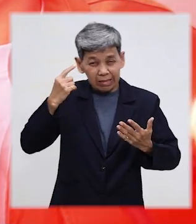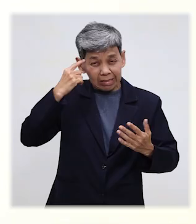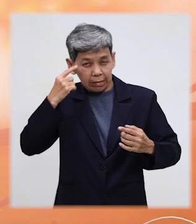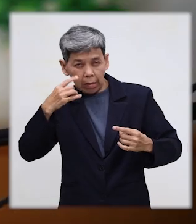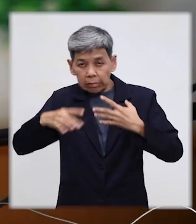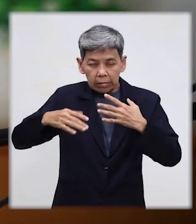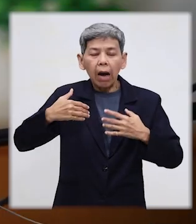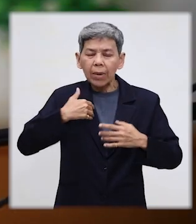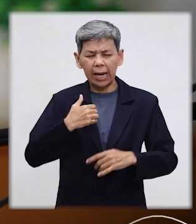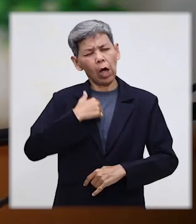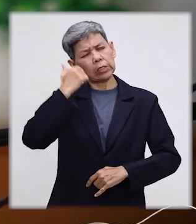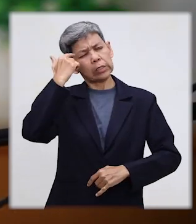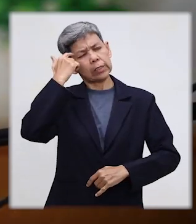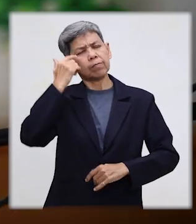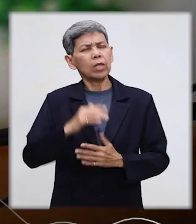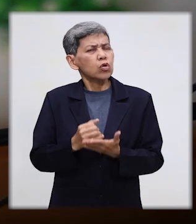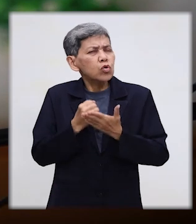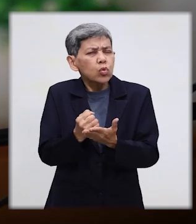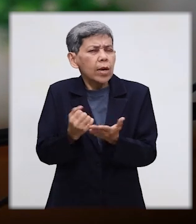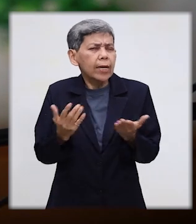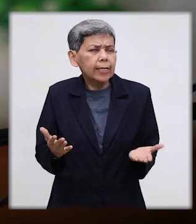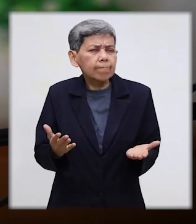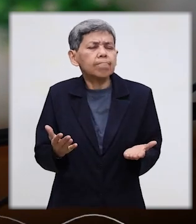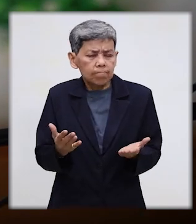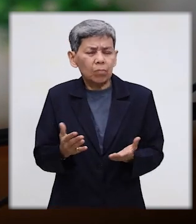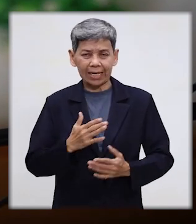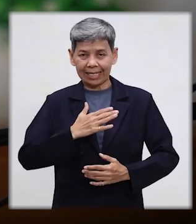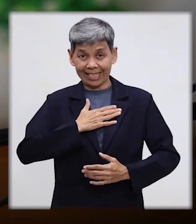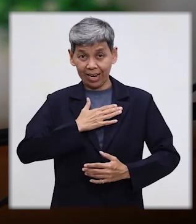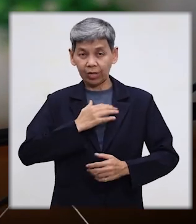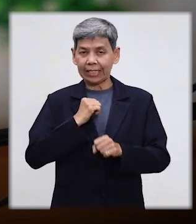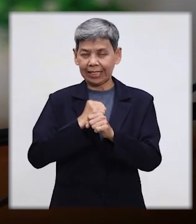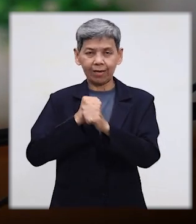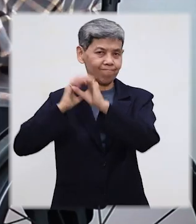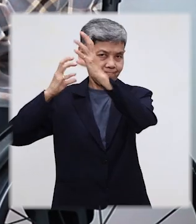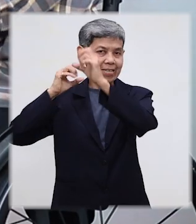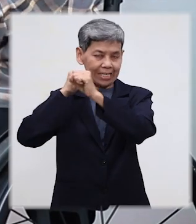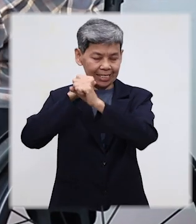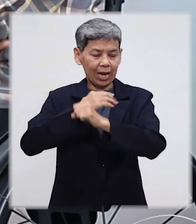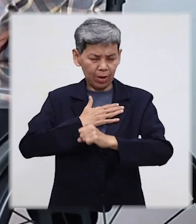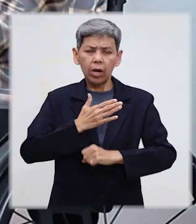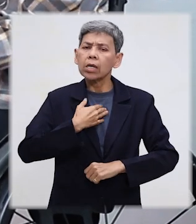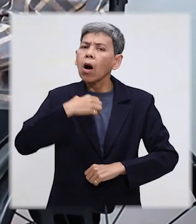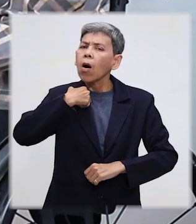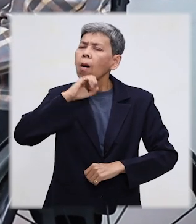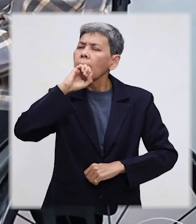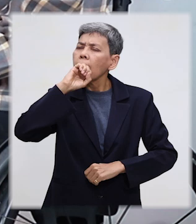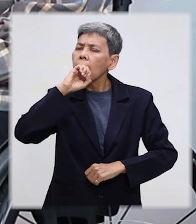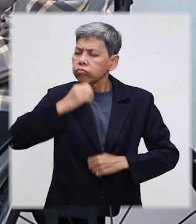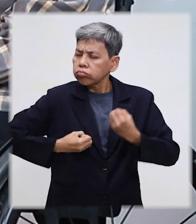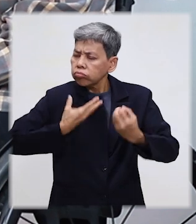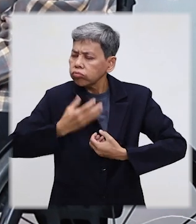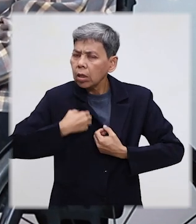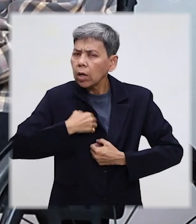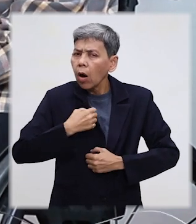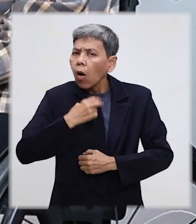กันก็เลยคิดไปถึงว่าจะช่วยเขายังไงหมายถึงว่าในฐานะคนทำสื่อครับอยากจะบอกอะไรกับคน